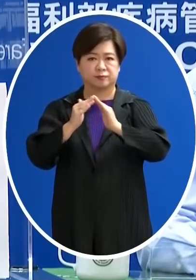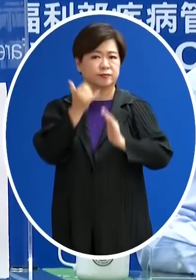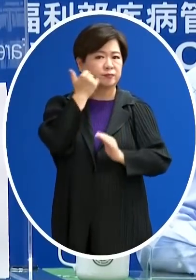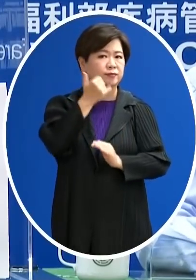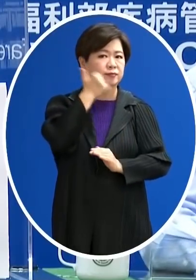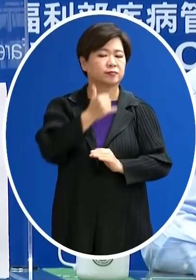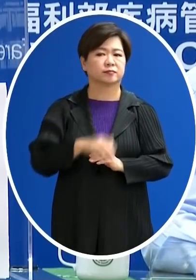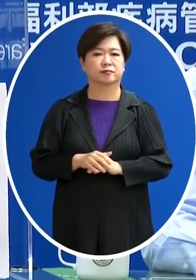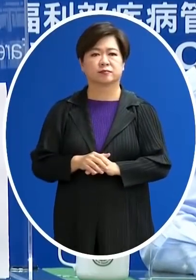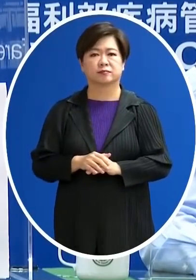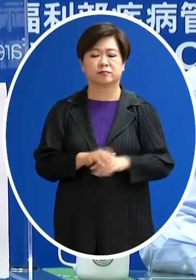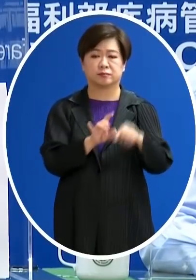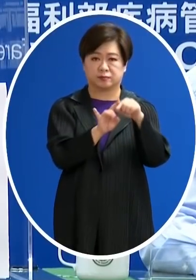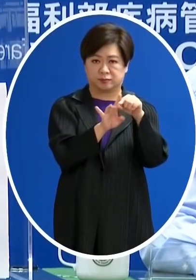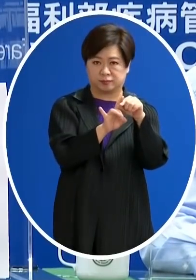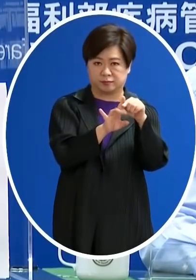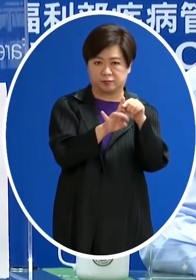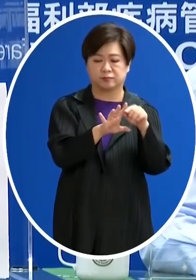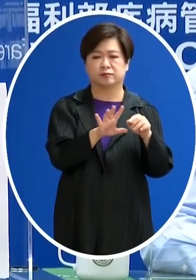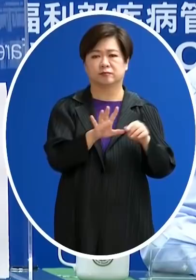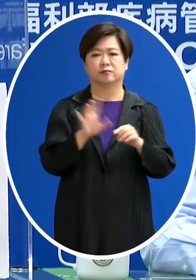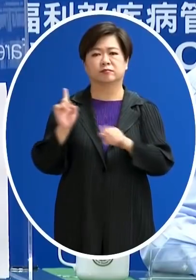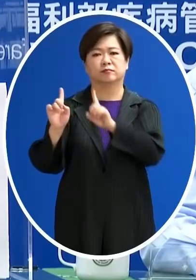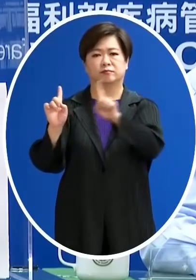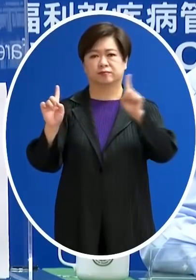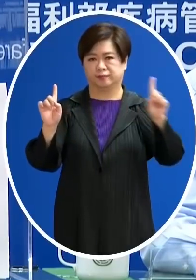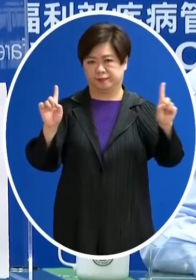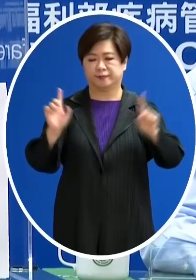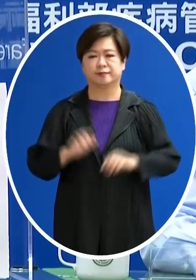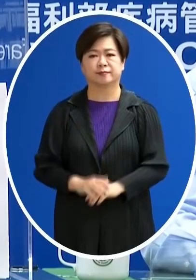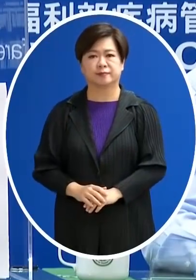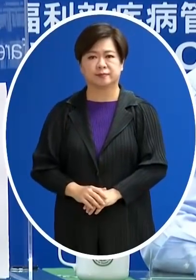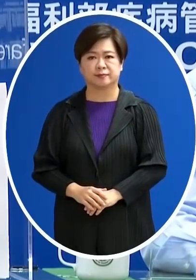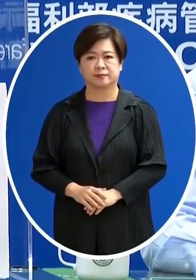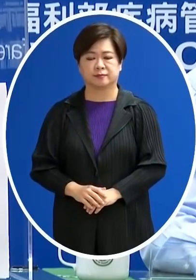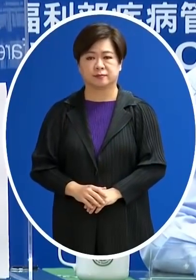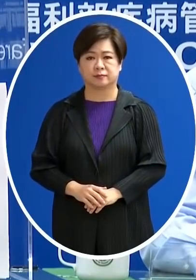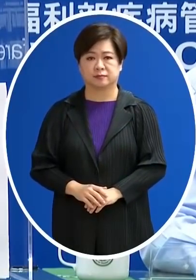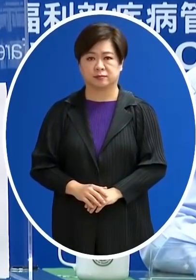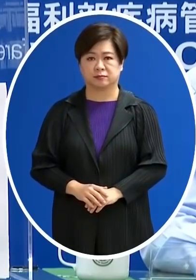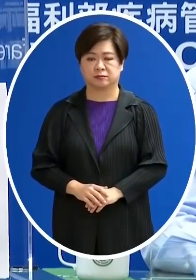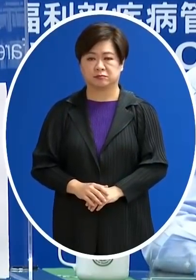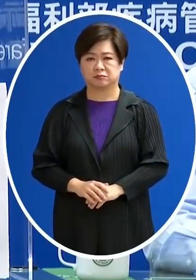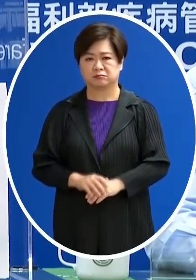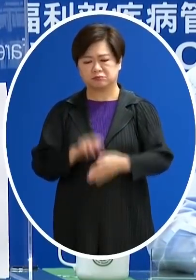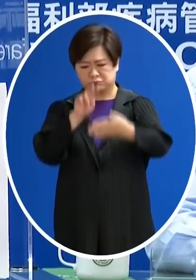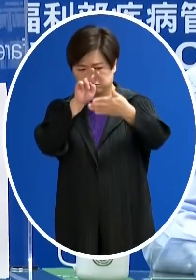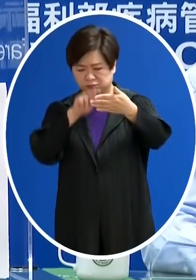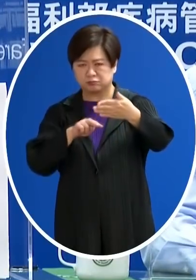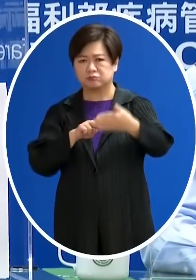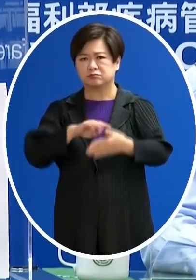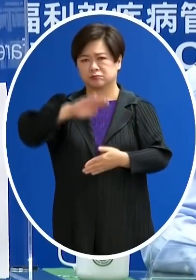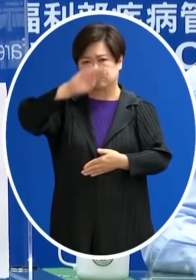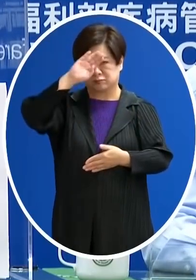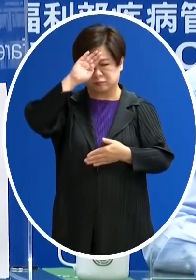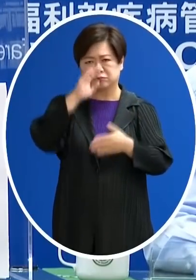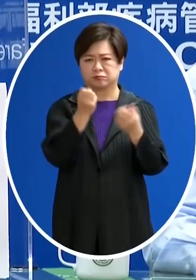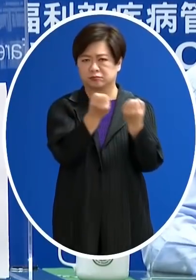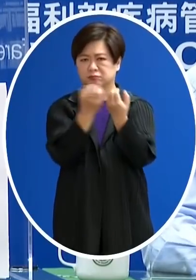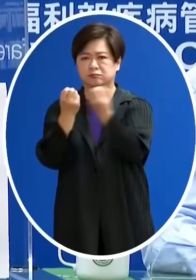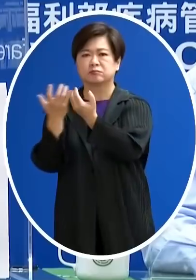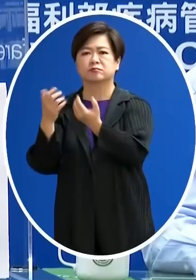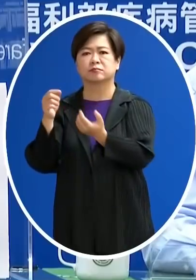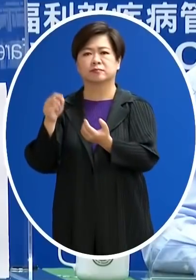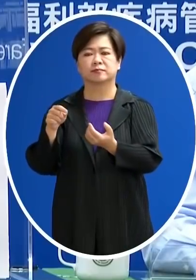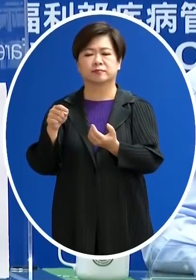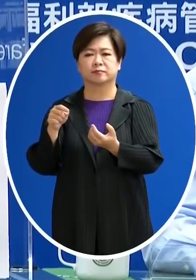市各2例，台中市1例。那这里面还是看起来就是哈，病例数哈还是有在这样